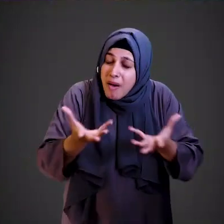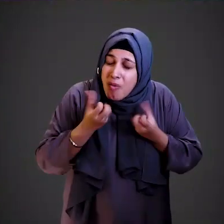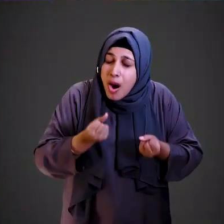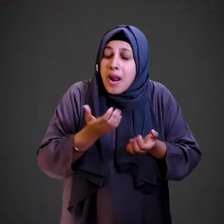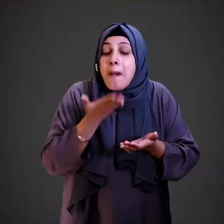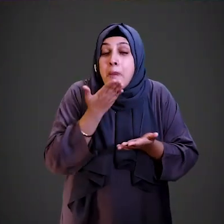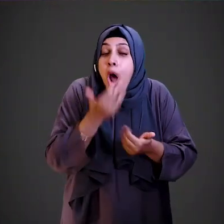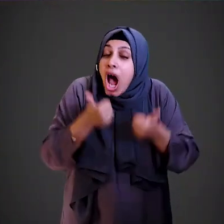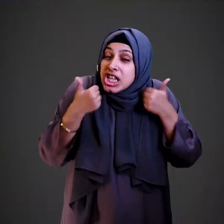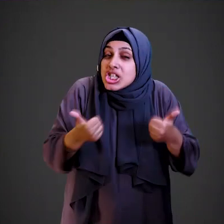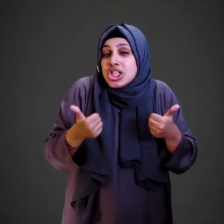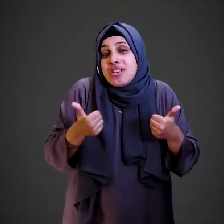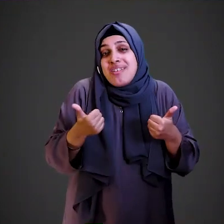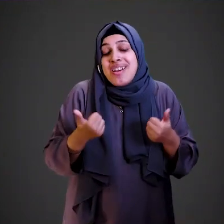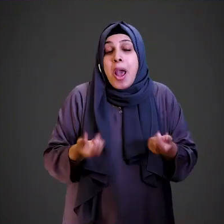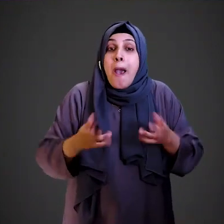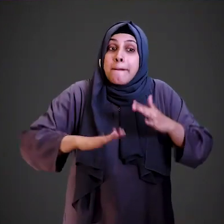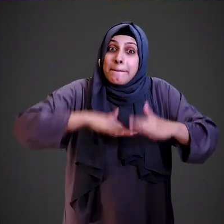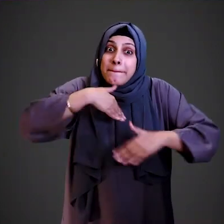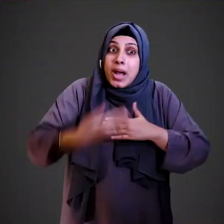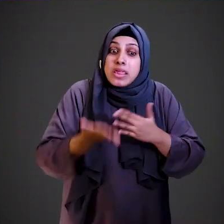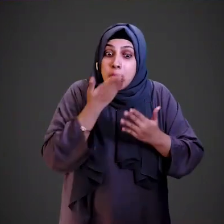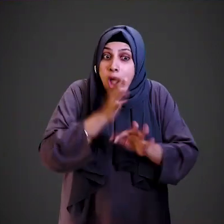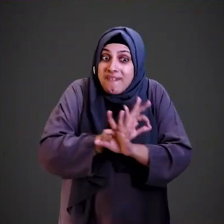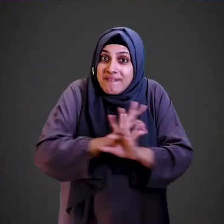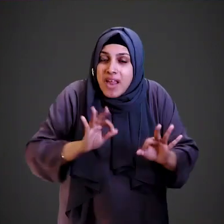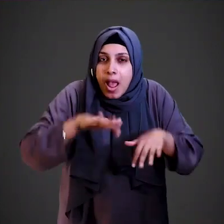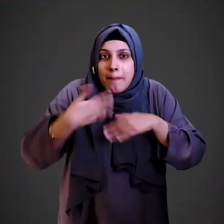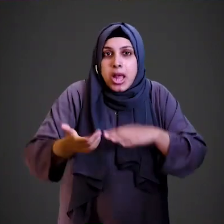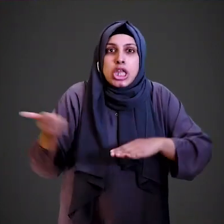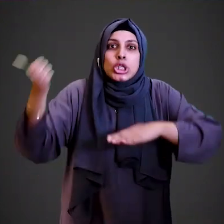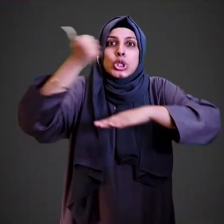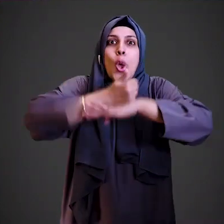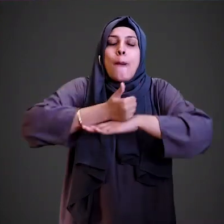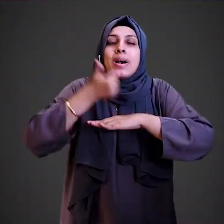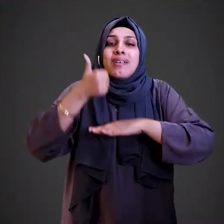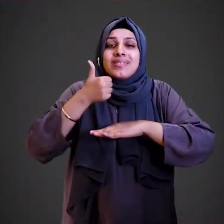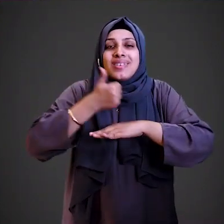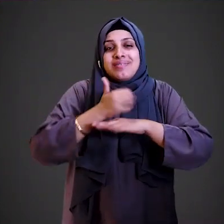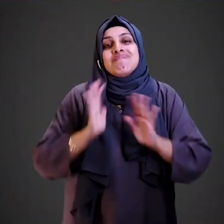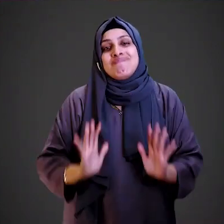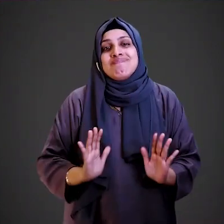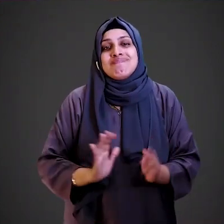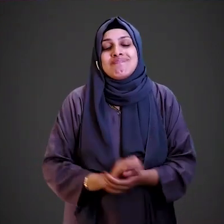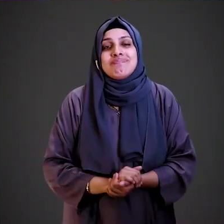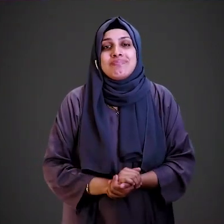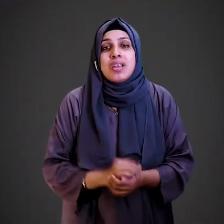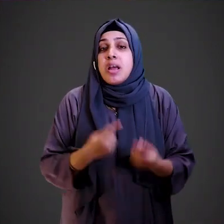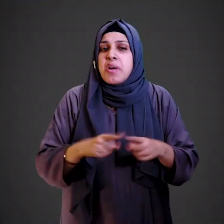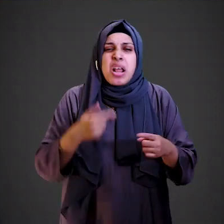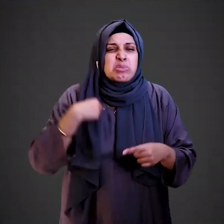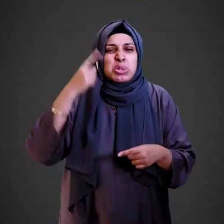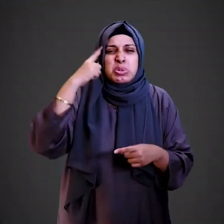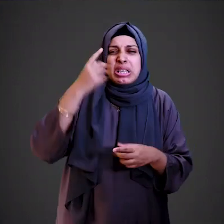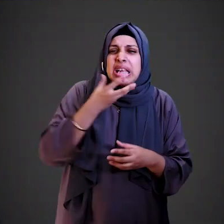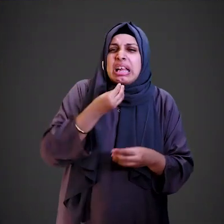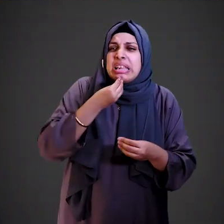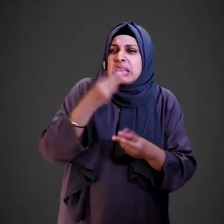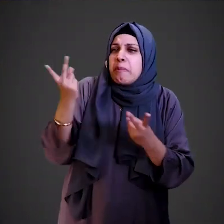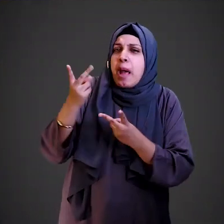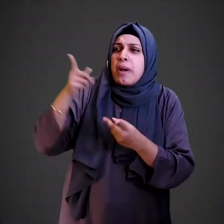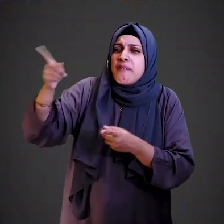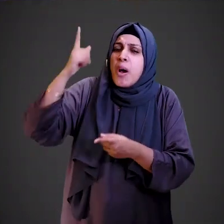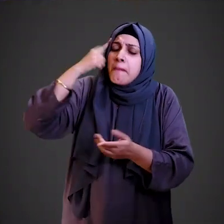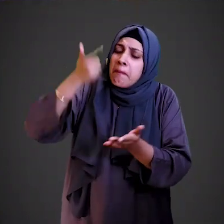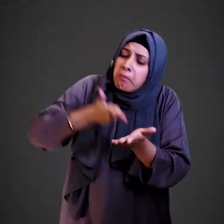جو ہے نا بچے ہمارے اچھی ایجوکیشن حاصل کر سکیں اور یہ کوئی پڑھ لکھ کر ان کو نوکری میسر ہو سکے اچھی، کہ نہ کہ جو ہے نا یہ جیسے ان کے